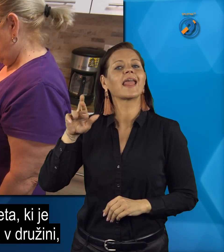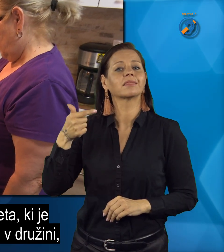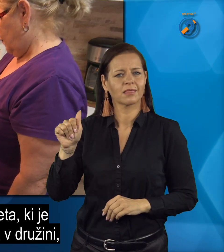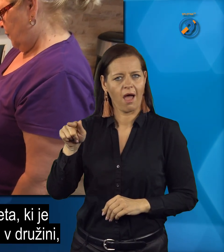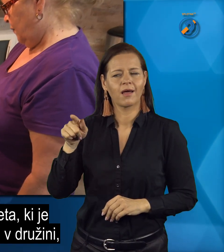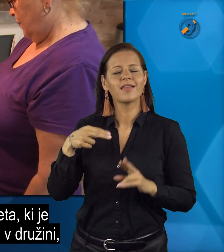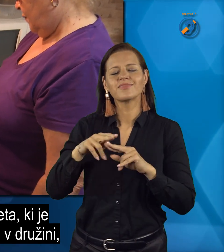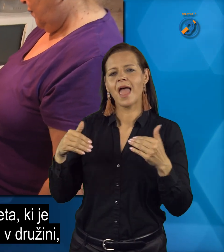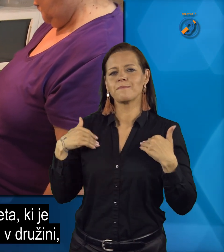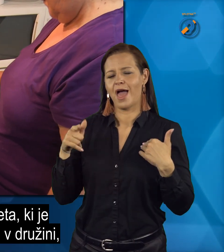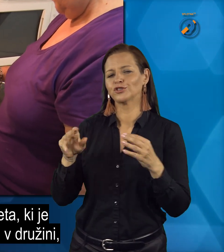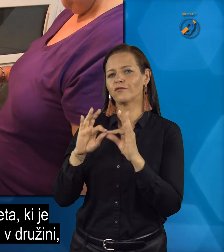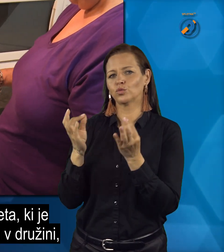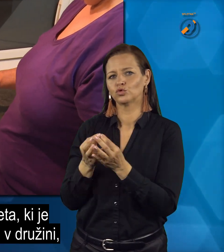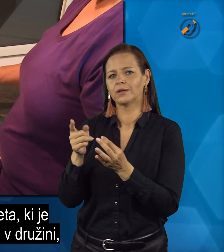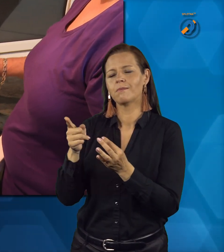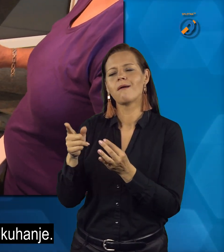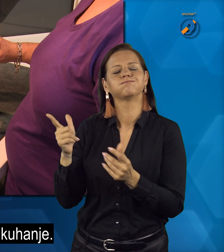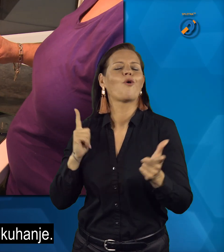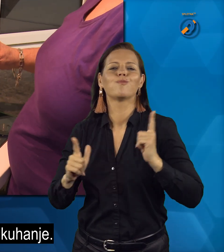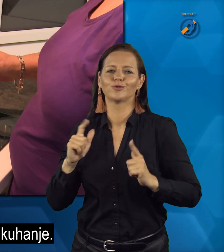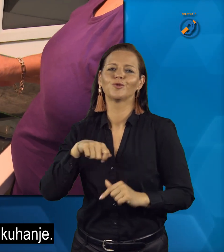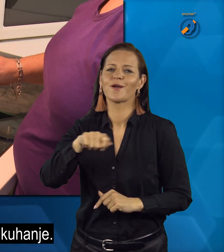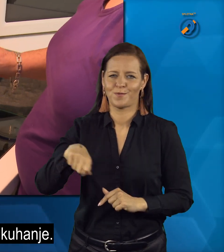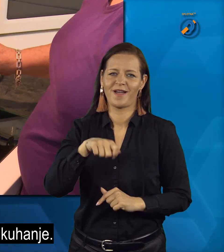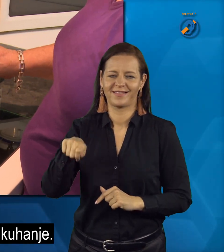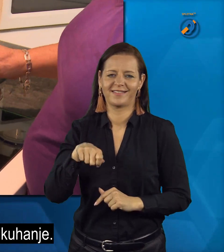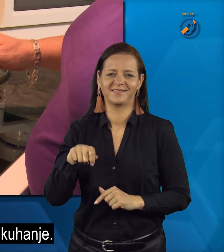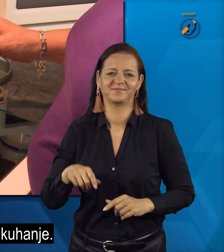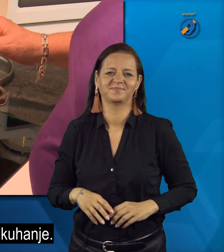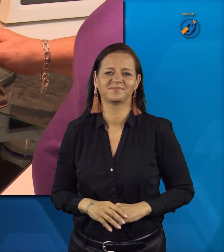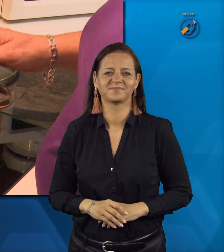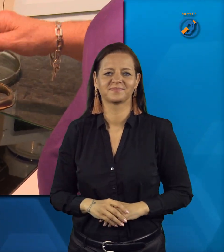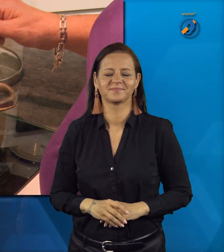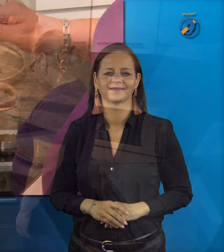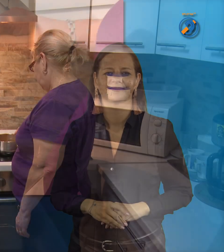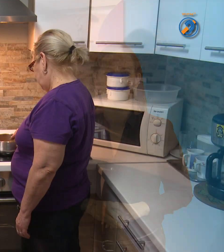Margareta, ki je najmlajša v družini, obožuje kuhanje.